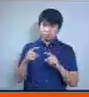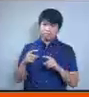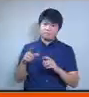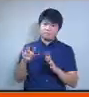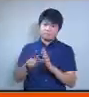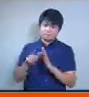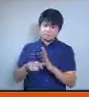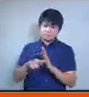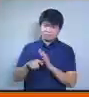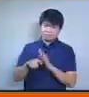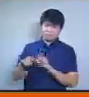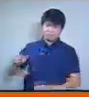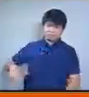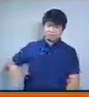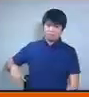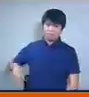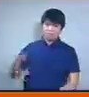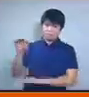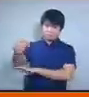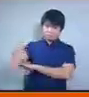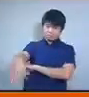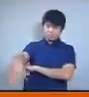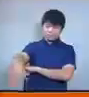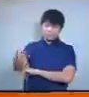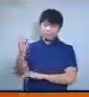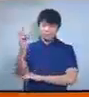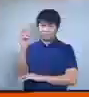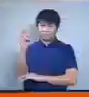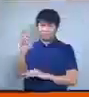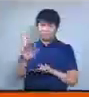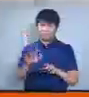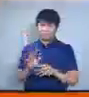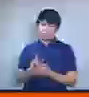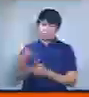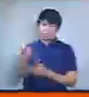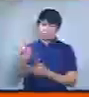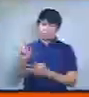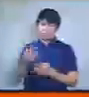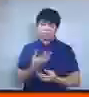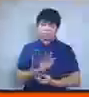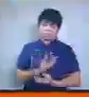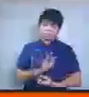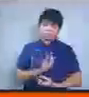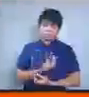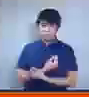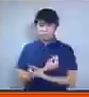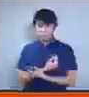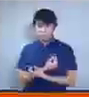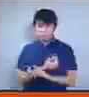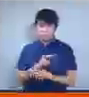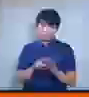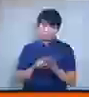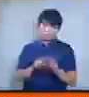gabi pa ito makakaalis. Pero alam nyo, mukhang natakot yata sa bagyo yung maraming pasahero dahil kung makikita nyo naman dito sa waiting area, dito